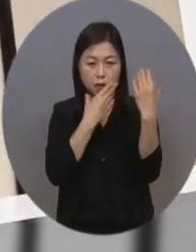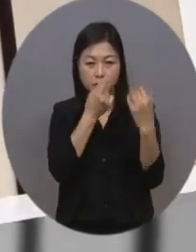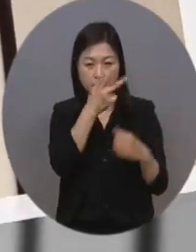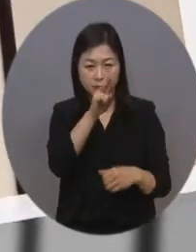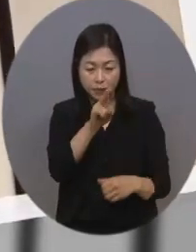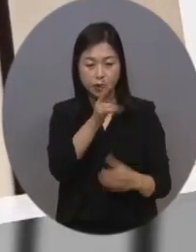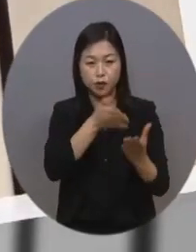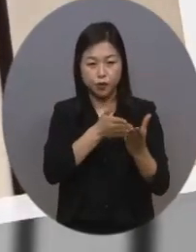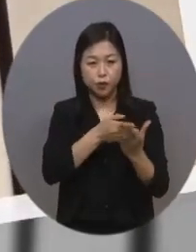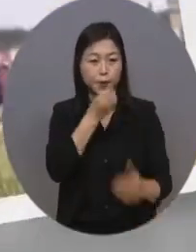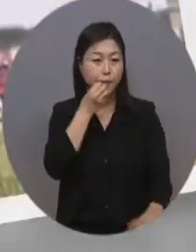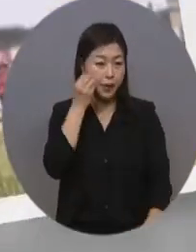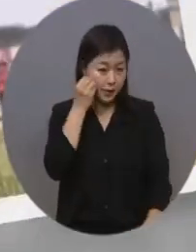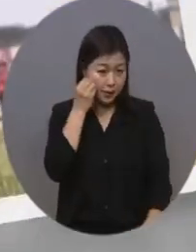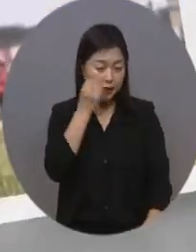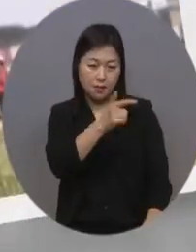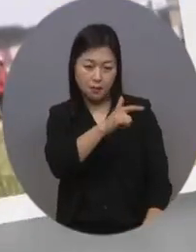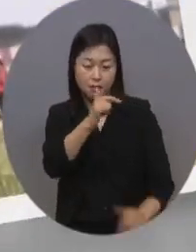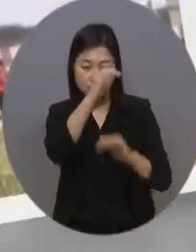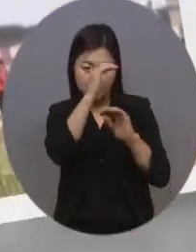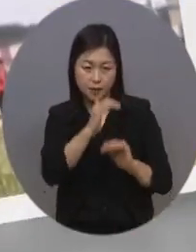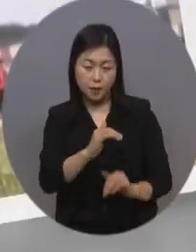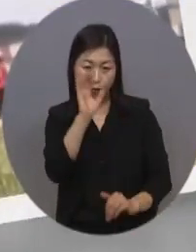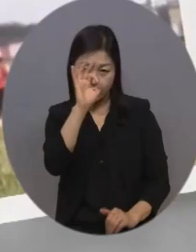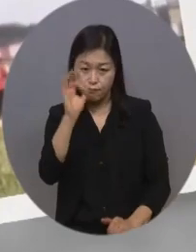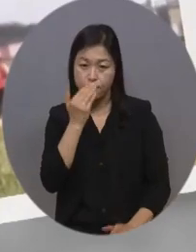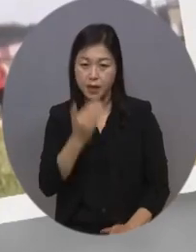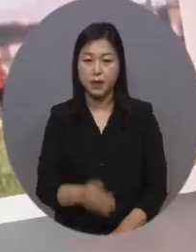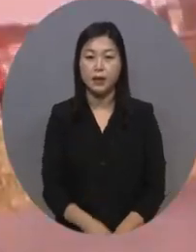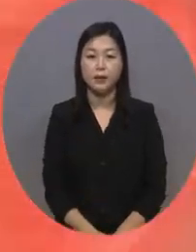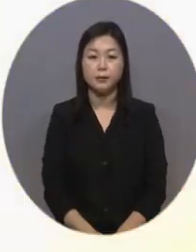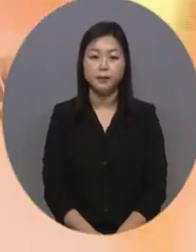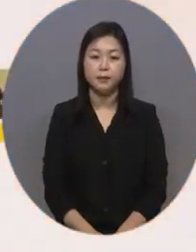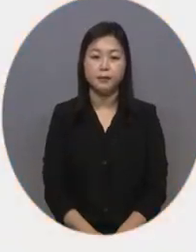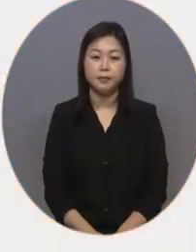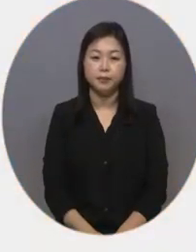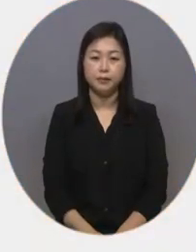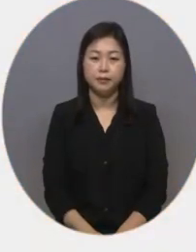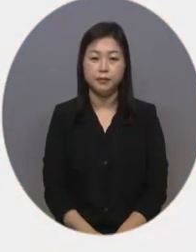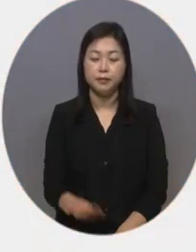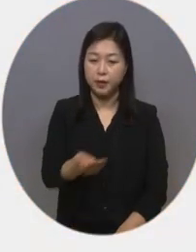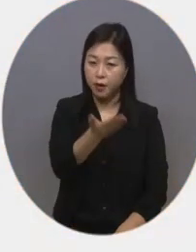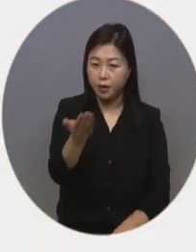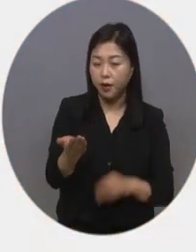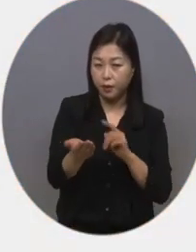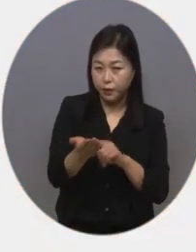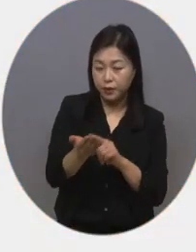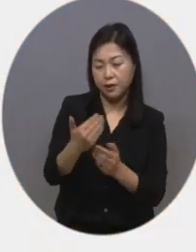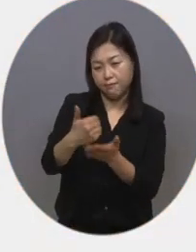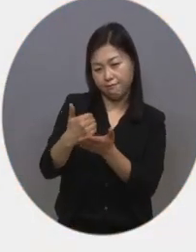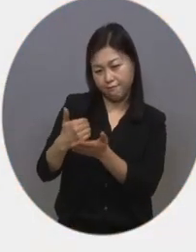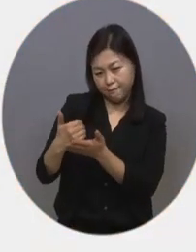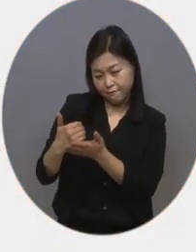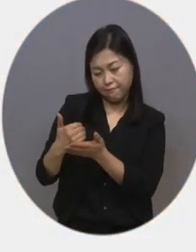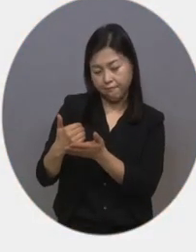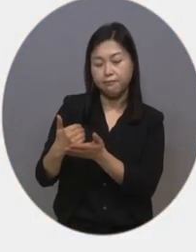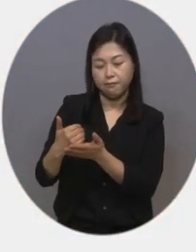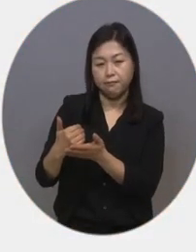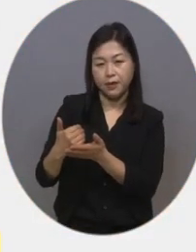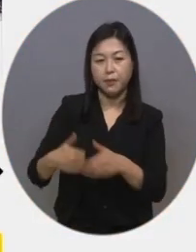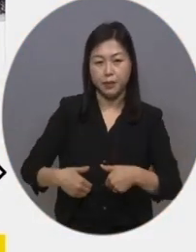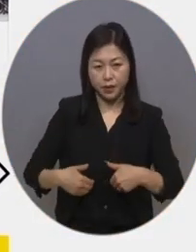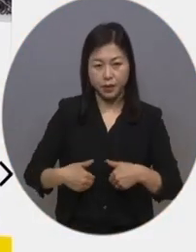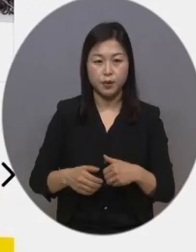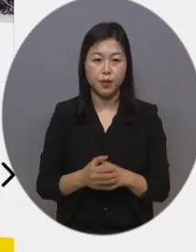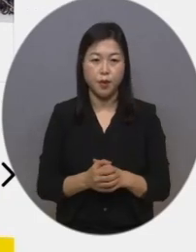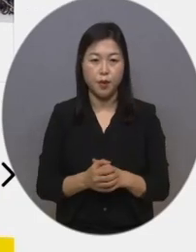웰페어뉴스 홈페이지를 통해 보다 다양한 소식을 접할 수 있습니다. 시청자 여러분의 제보를 기다립니다. 웰페어뉴스